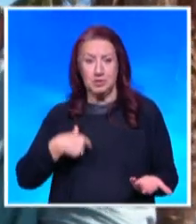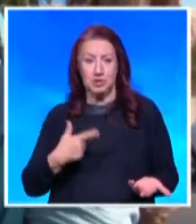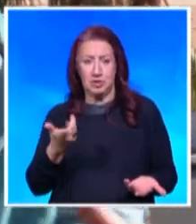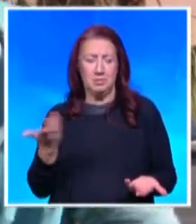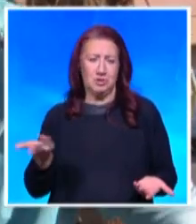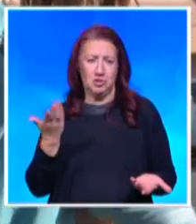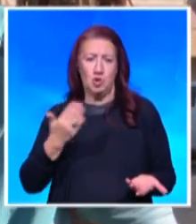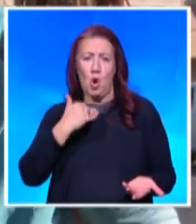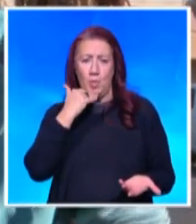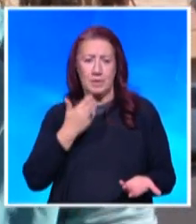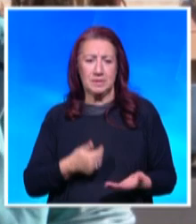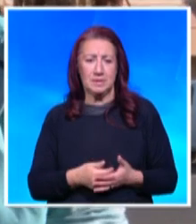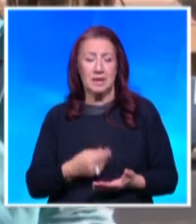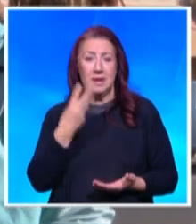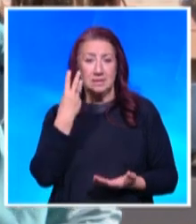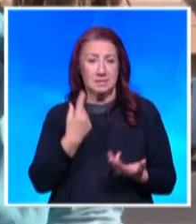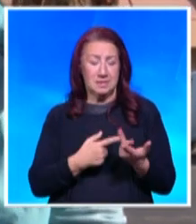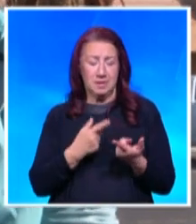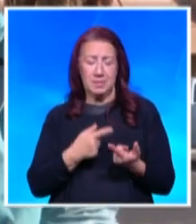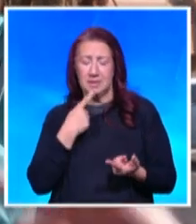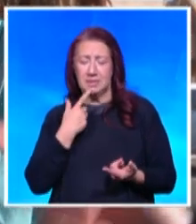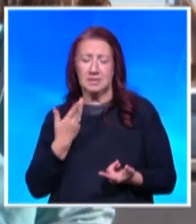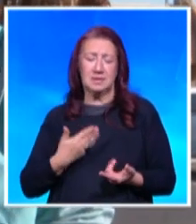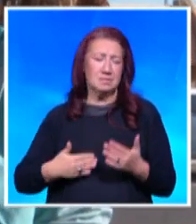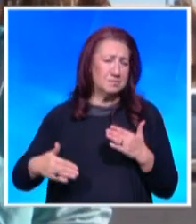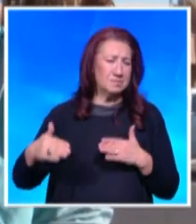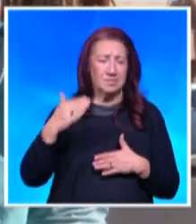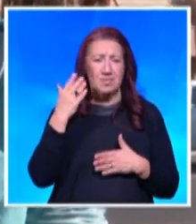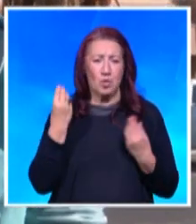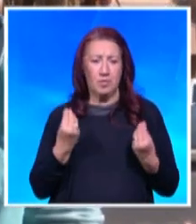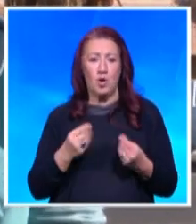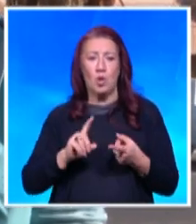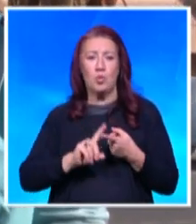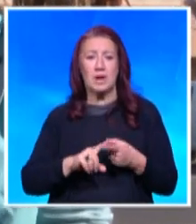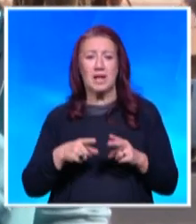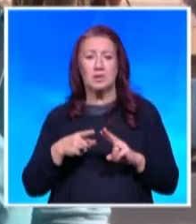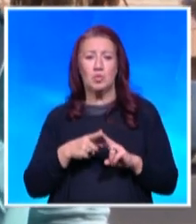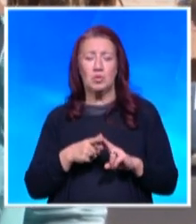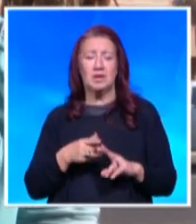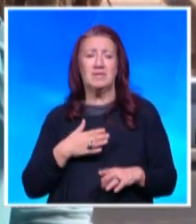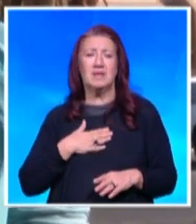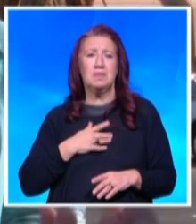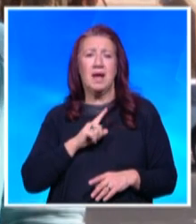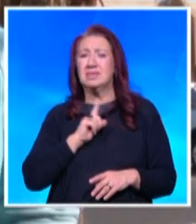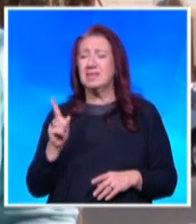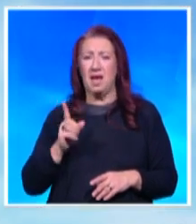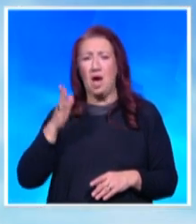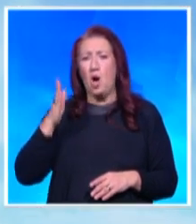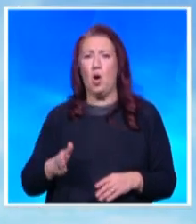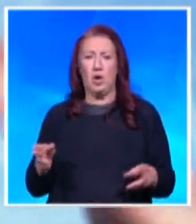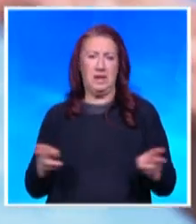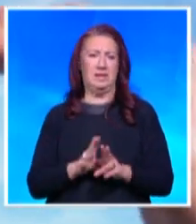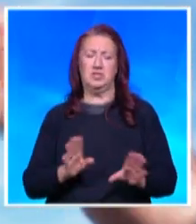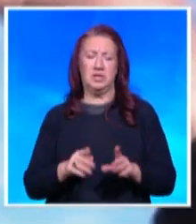си. Три пъти достигна до мач за световната титла. Кубрат Пулев. Има неограничени възможности.